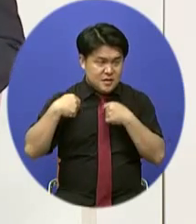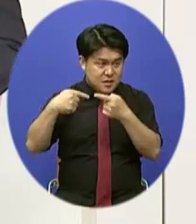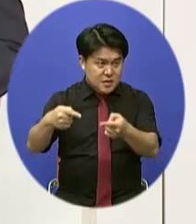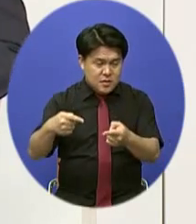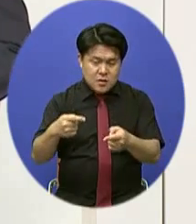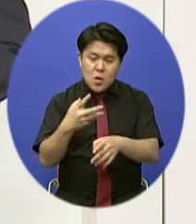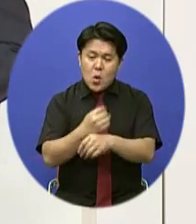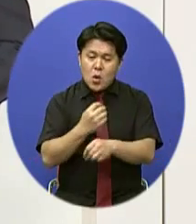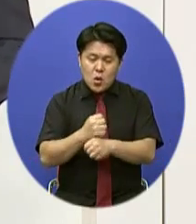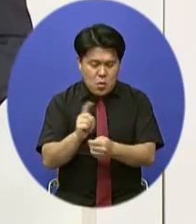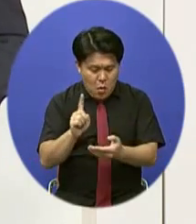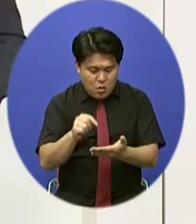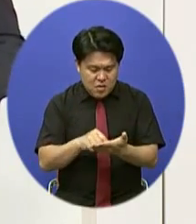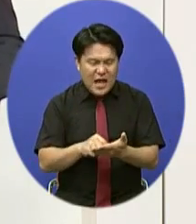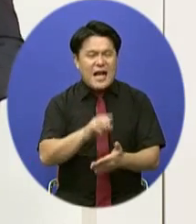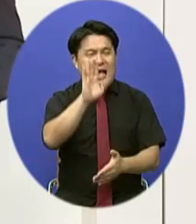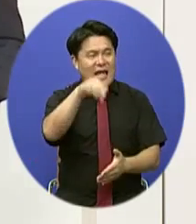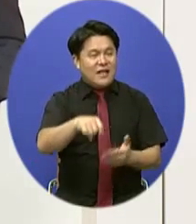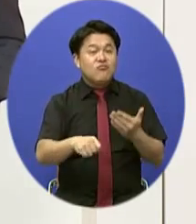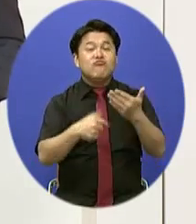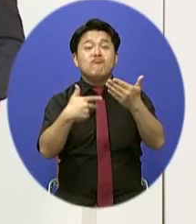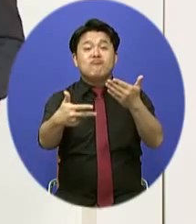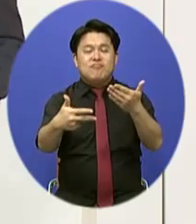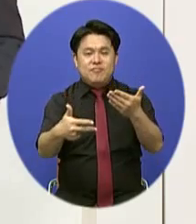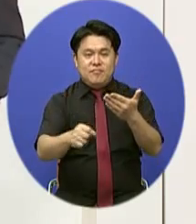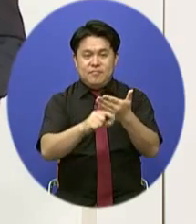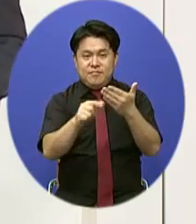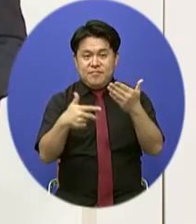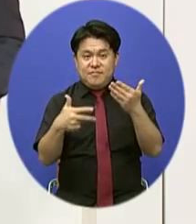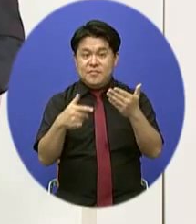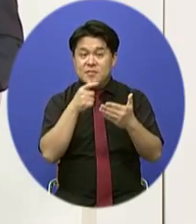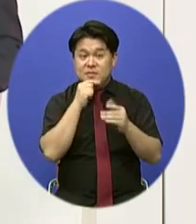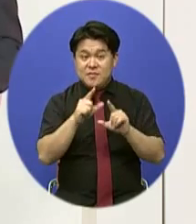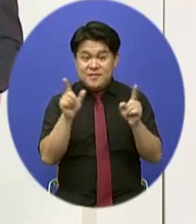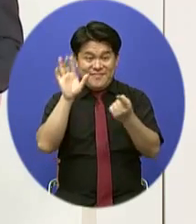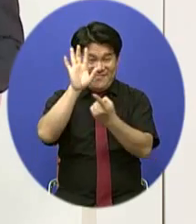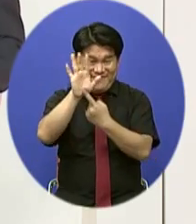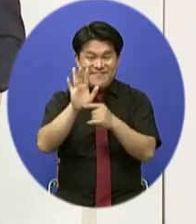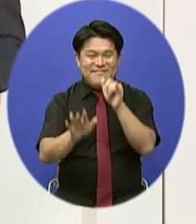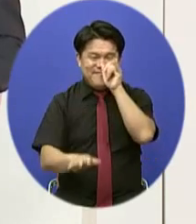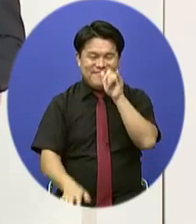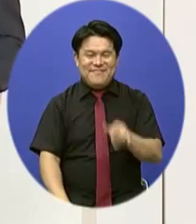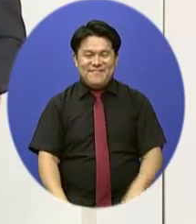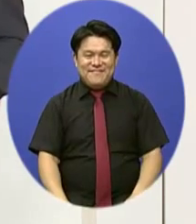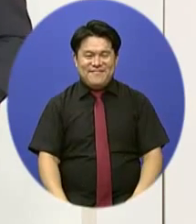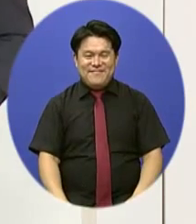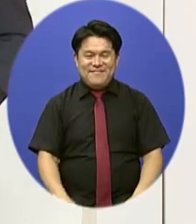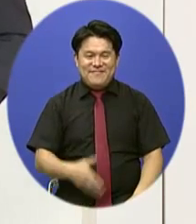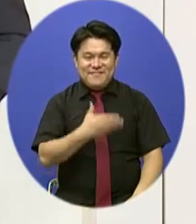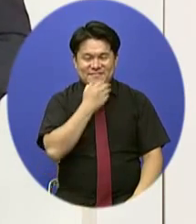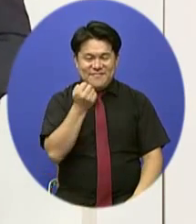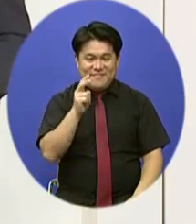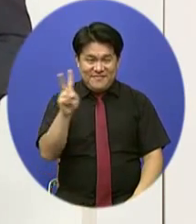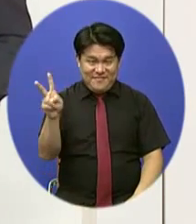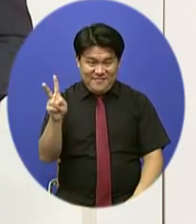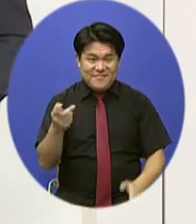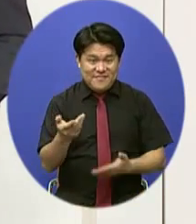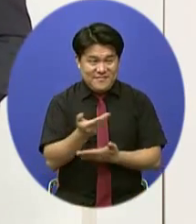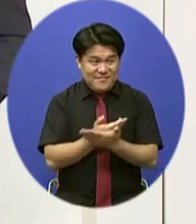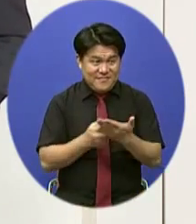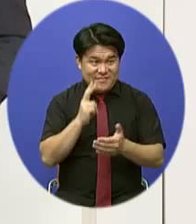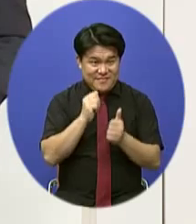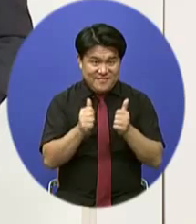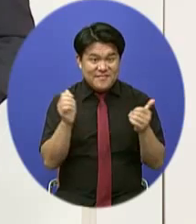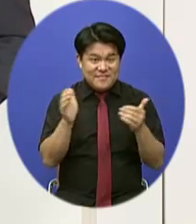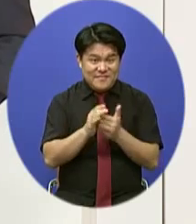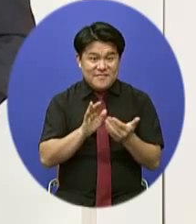언제냐고 물어보자뇨. 아, 9월 7일 날 다음 주 월요일 날 방송이 될 겁니다. 복지TV 네. 나눔 노래자랑 끝나고 채널